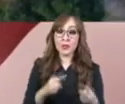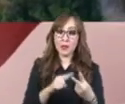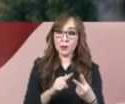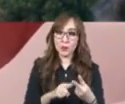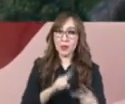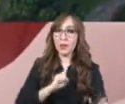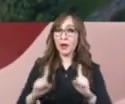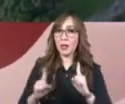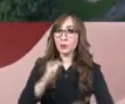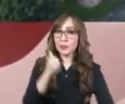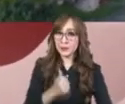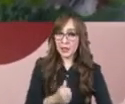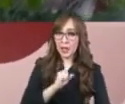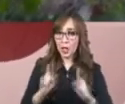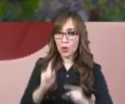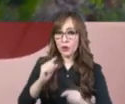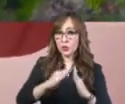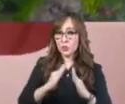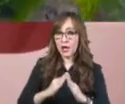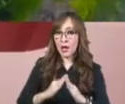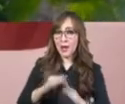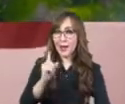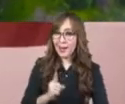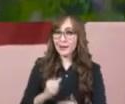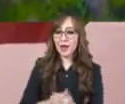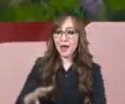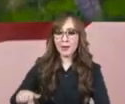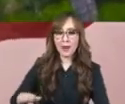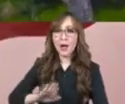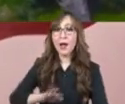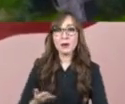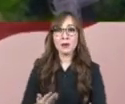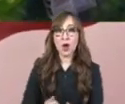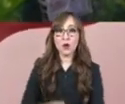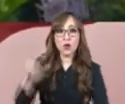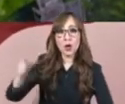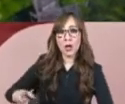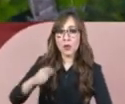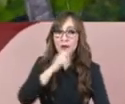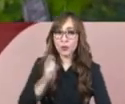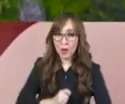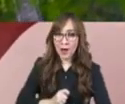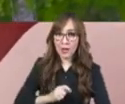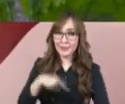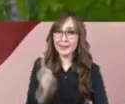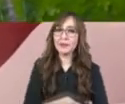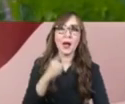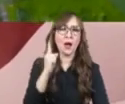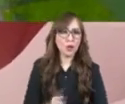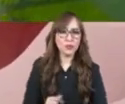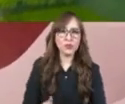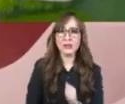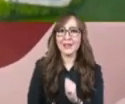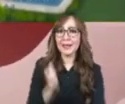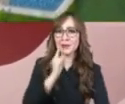nih di rumah ada orang tua atau ada anak-anak, itu kita sebaiknya sih kalau bisa antigen, minimal antigen 2 kali, 5